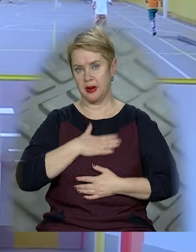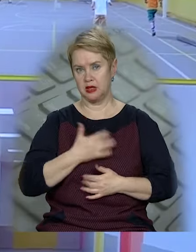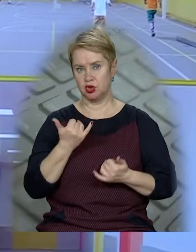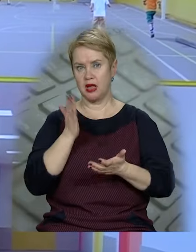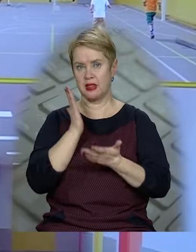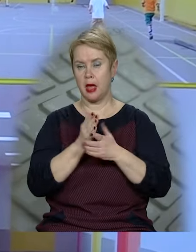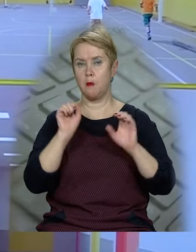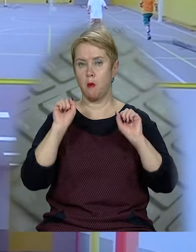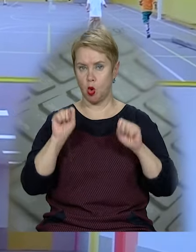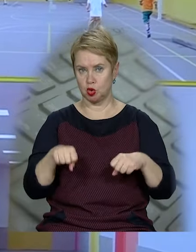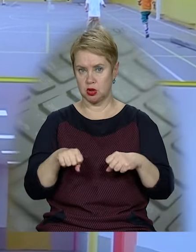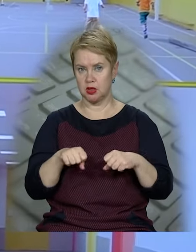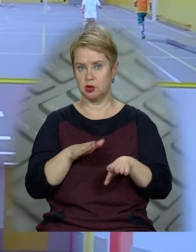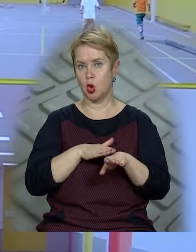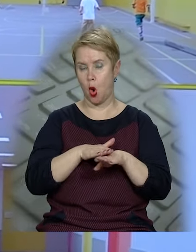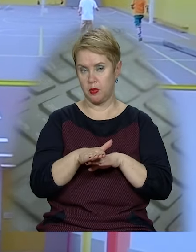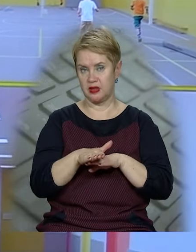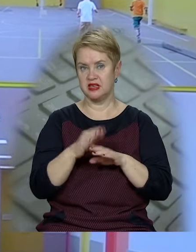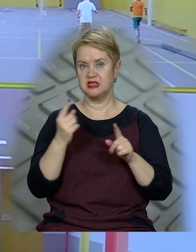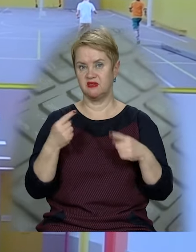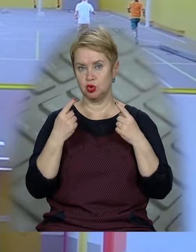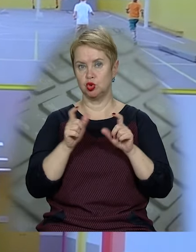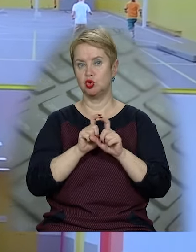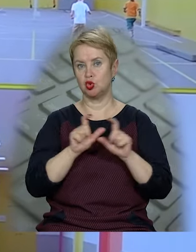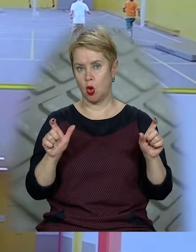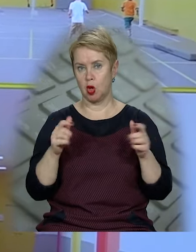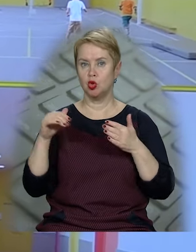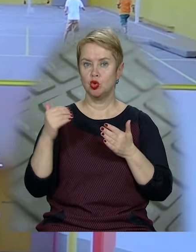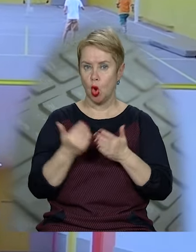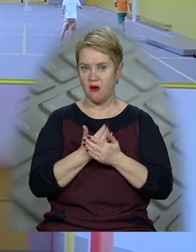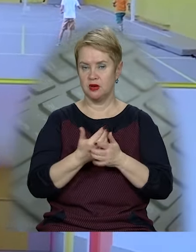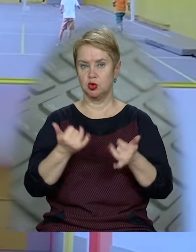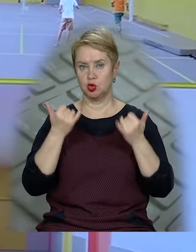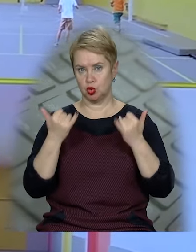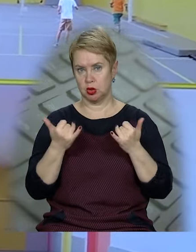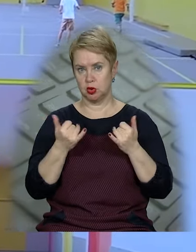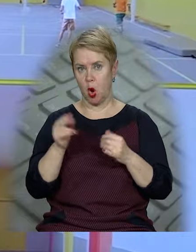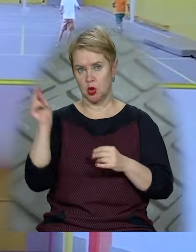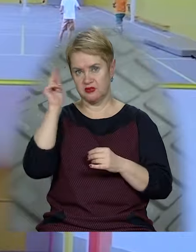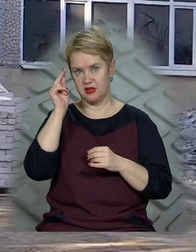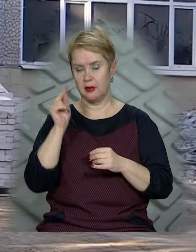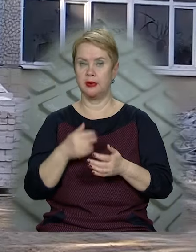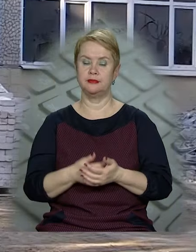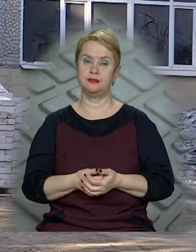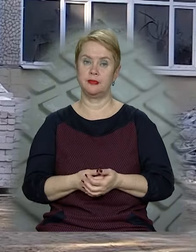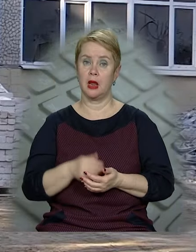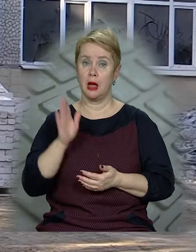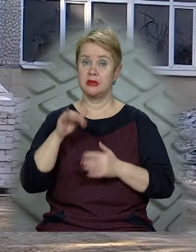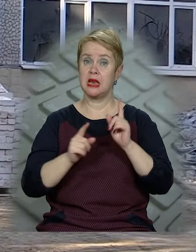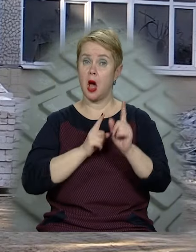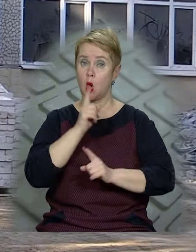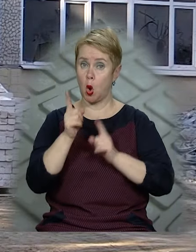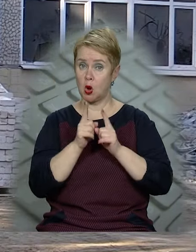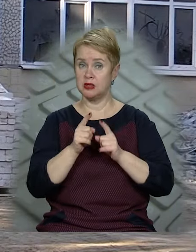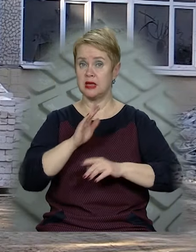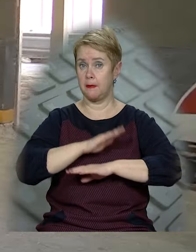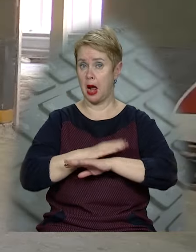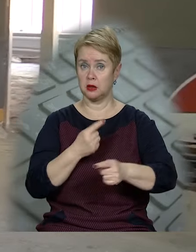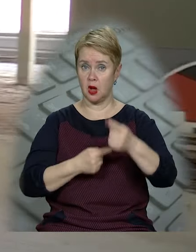є можливість зробити звичайні школи новими, сучасними освітніми просторами. Після реконструкції за